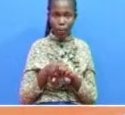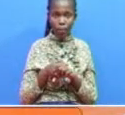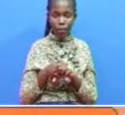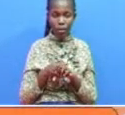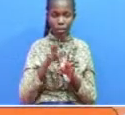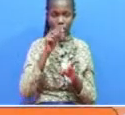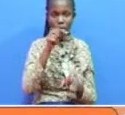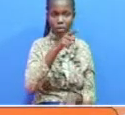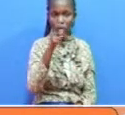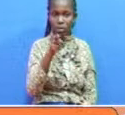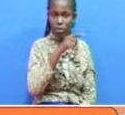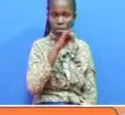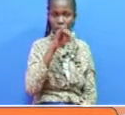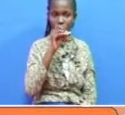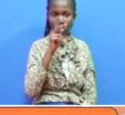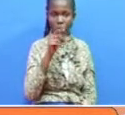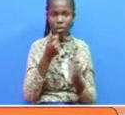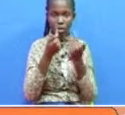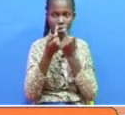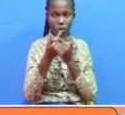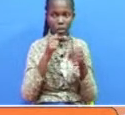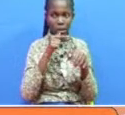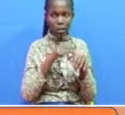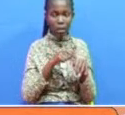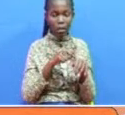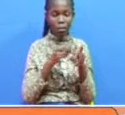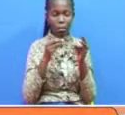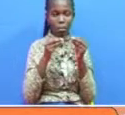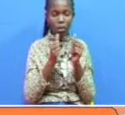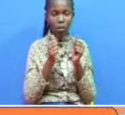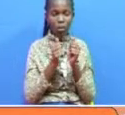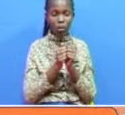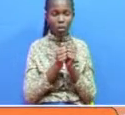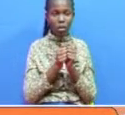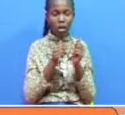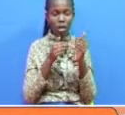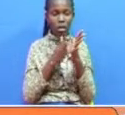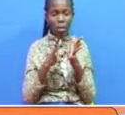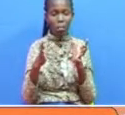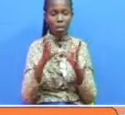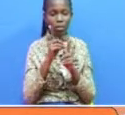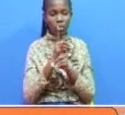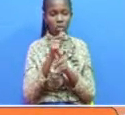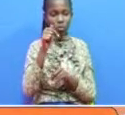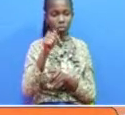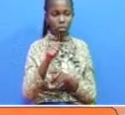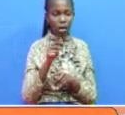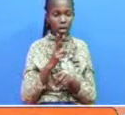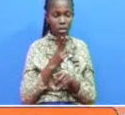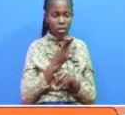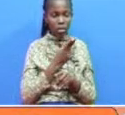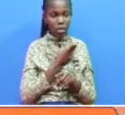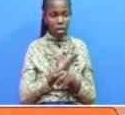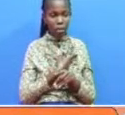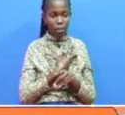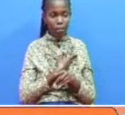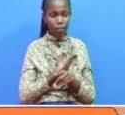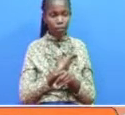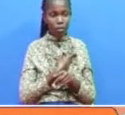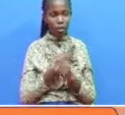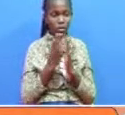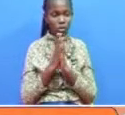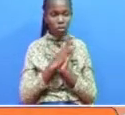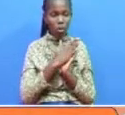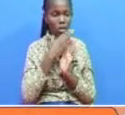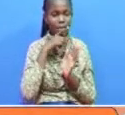ani na kabindani kala wako mana na titimbe wa miongweli na dhanda. Tukumasi amani kivadhuka niona umundi nitukwithi wa tuisisia ngewa